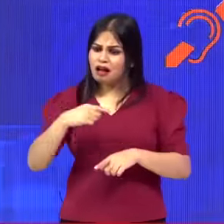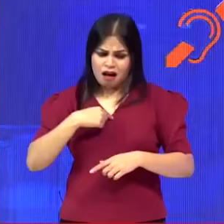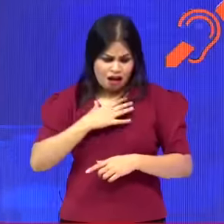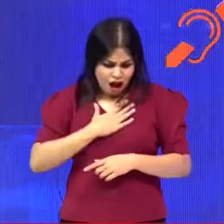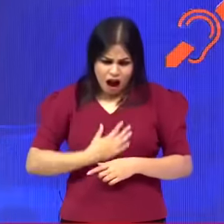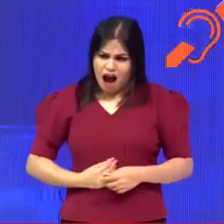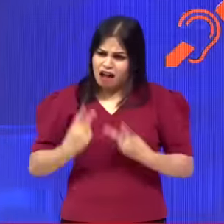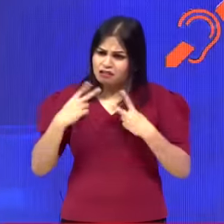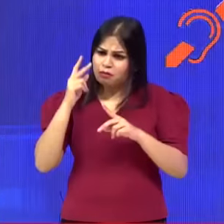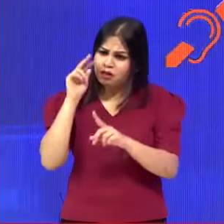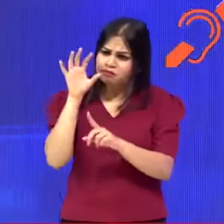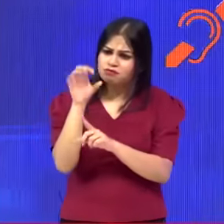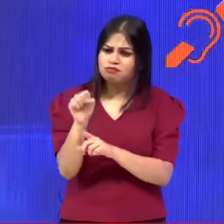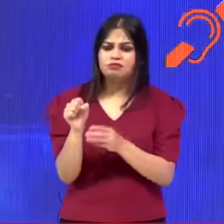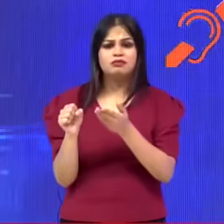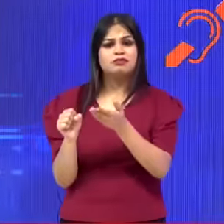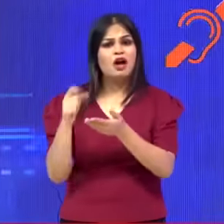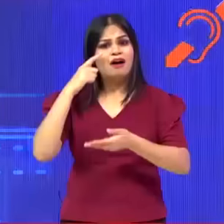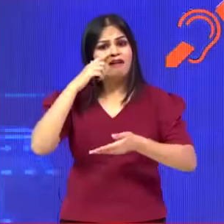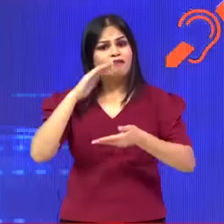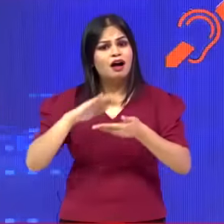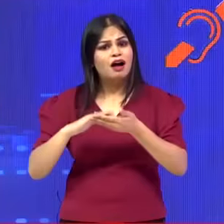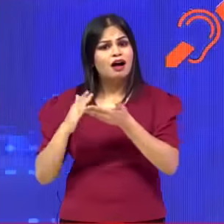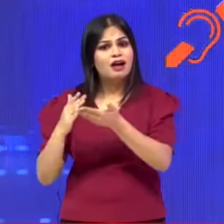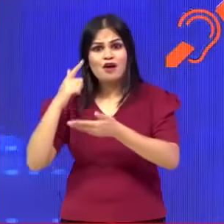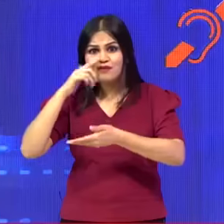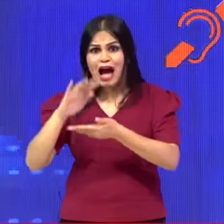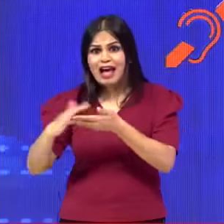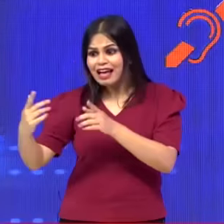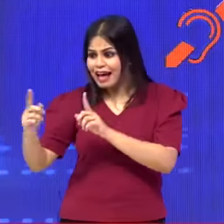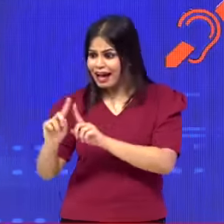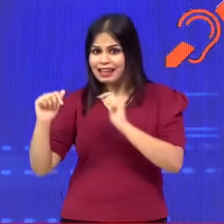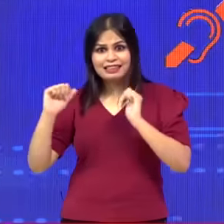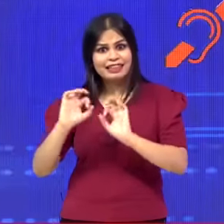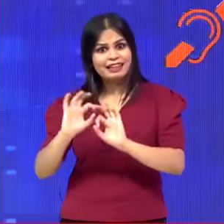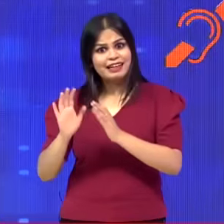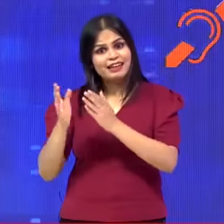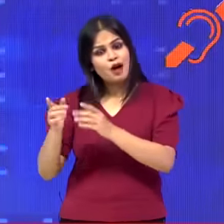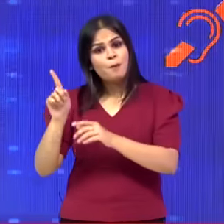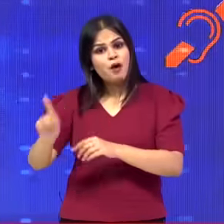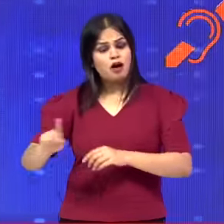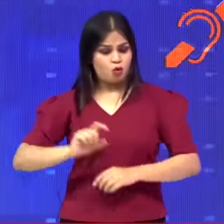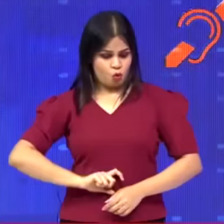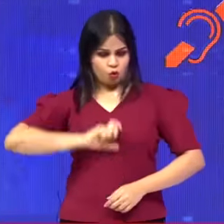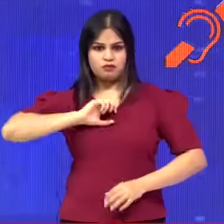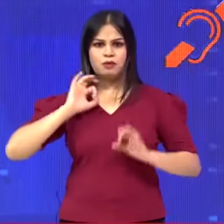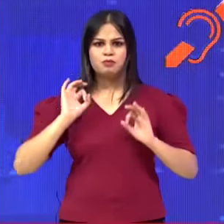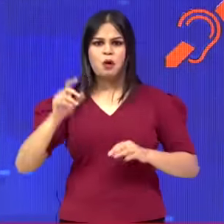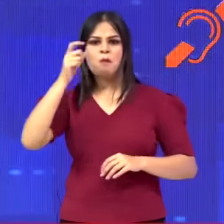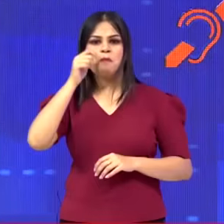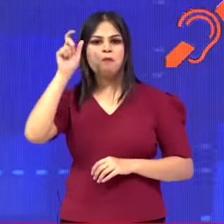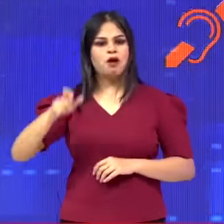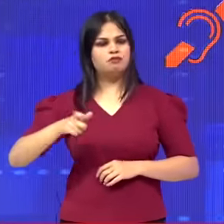में। तो पत्नी बीवी वहाँ पर बगल में बैठी है और इतना कॉन्फिडेंस है आदमी में